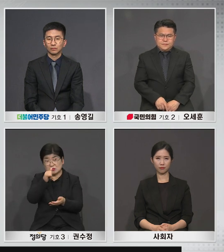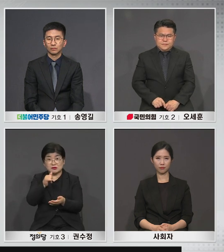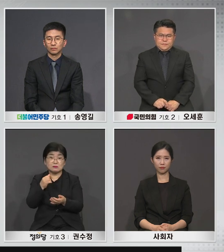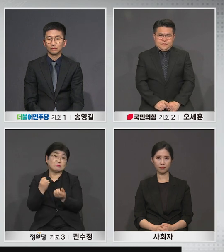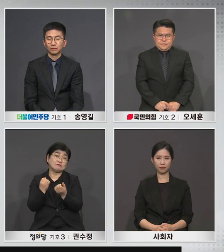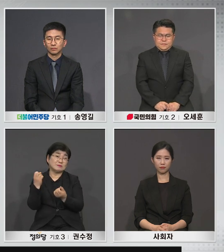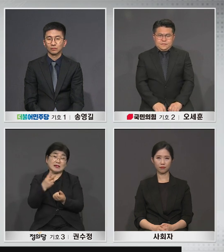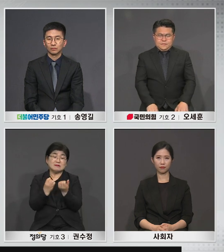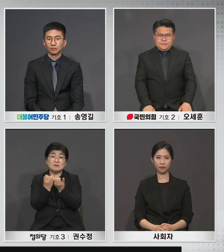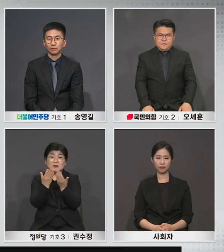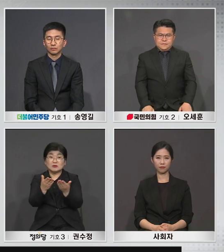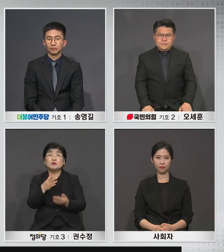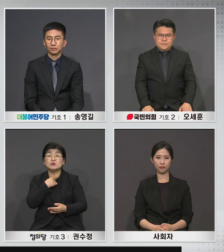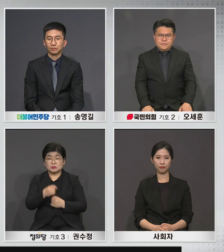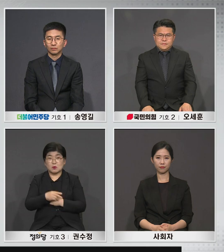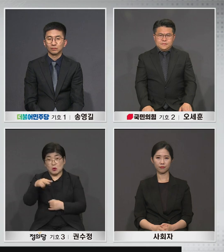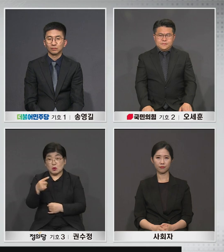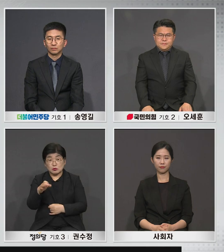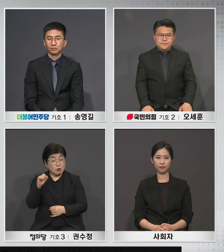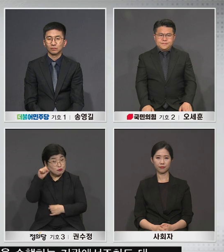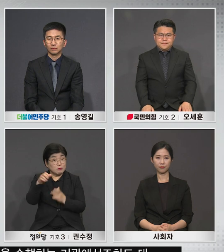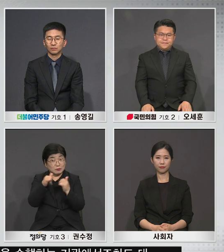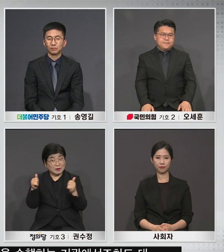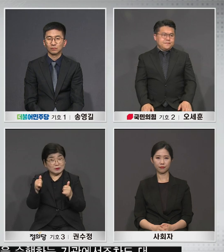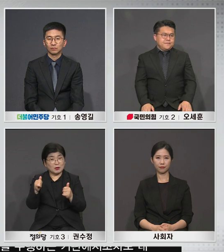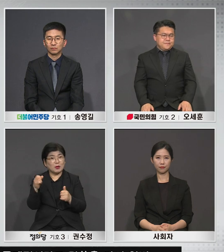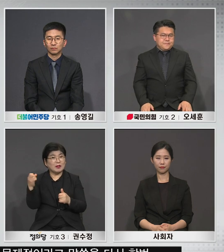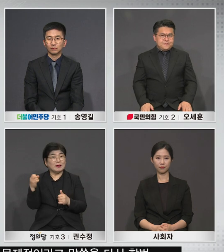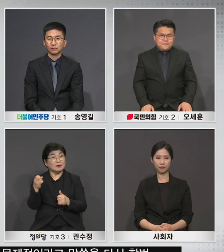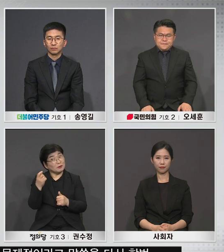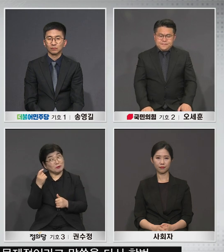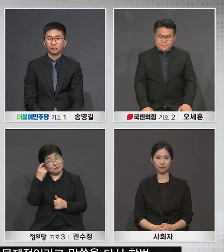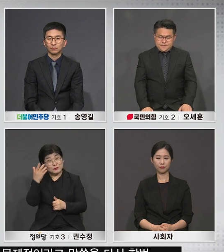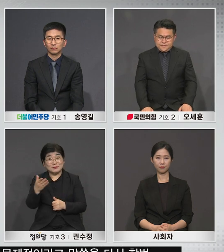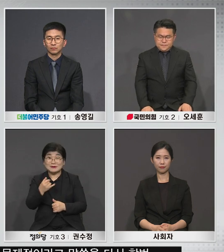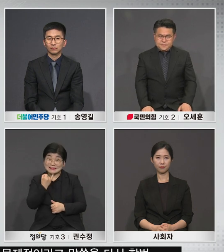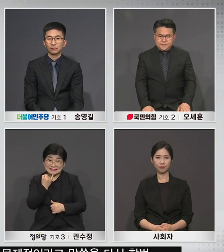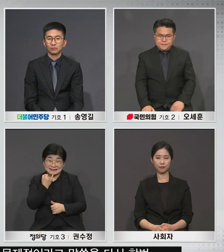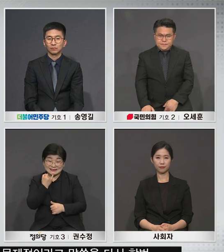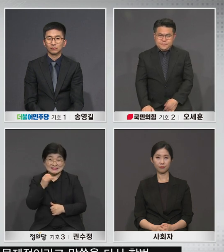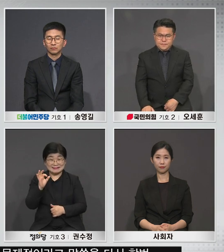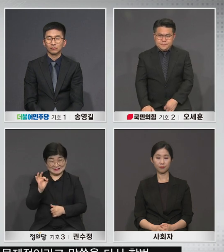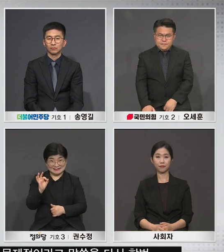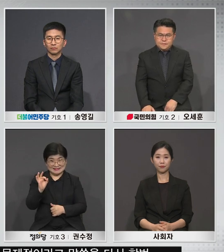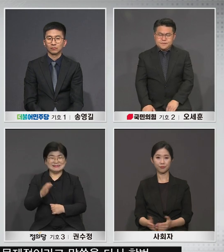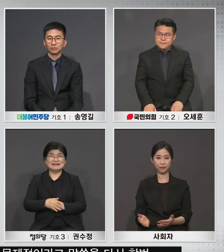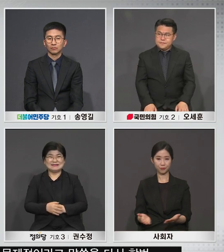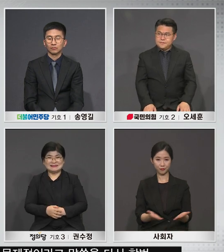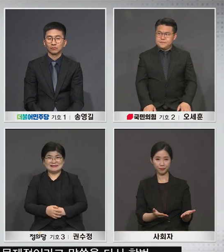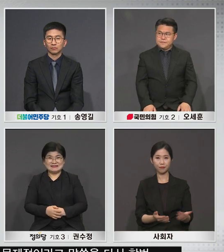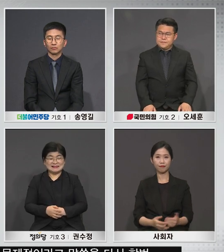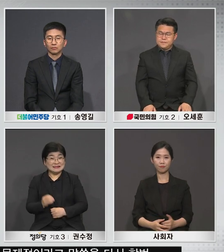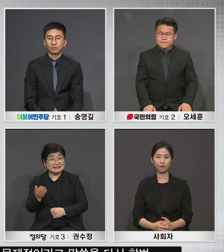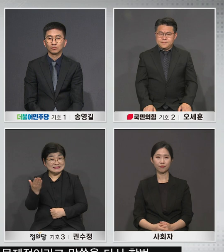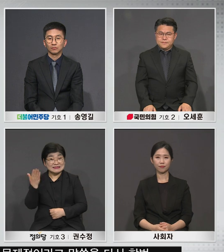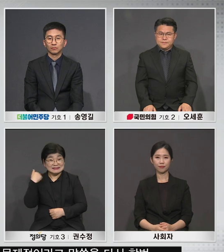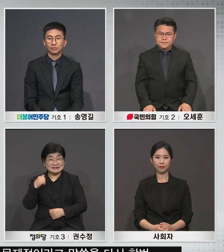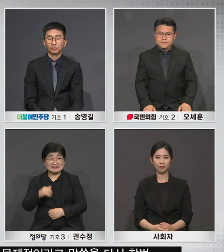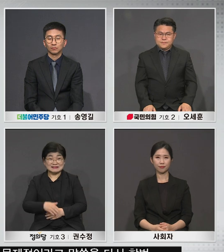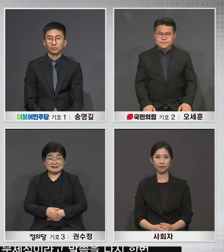송영길 후보께 질문을 옮겨가도 될까요? 옮겨가도록 하겠습니다. 저번에